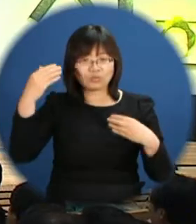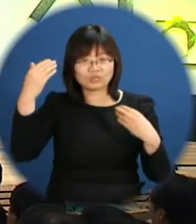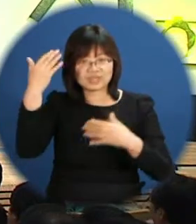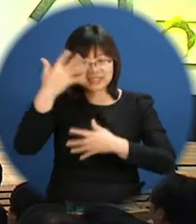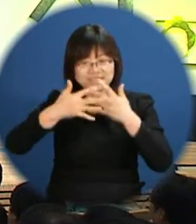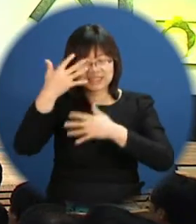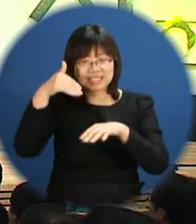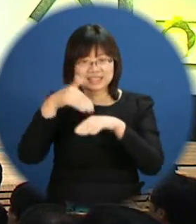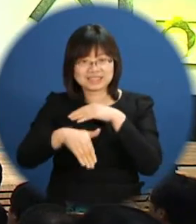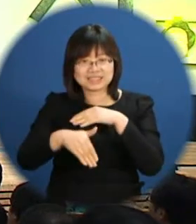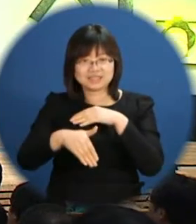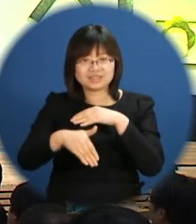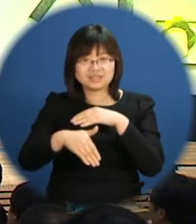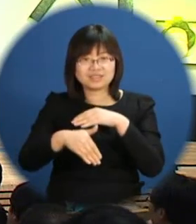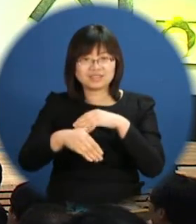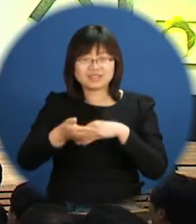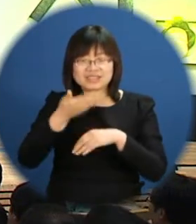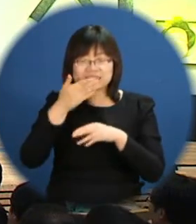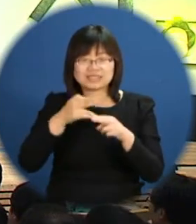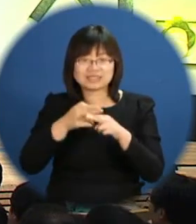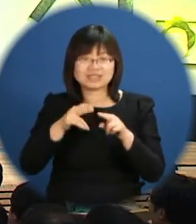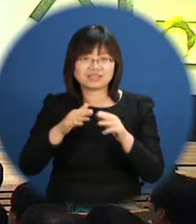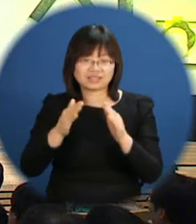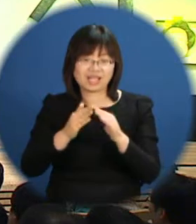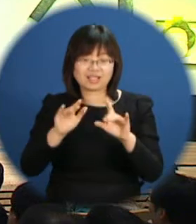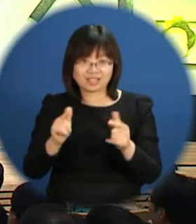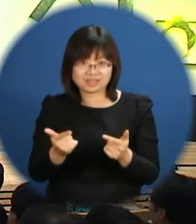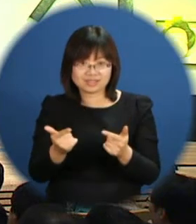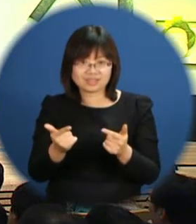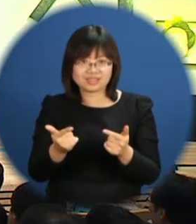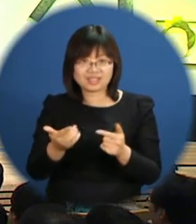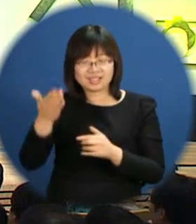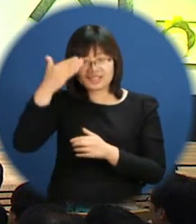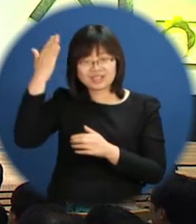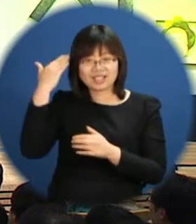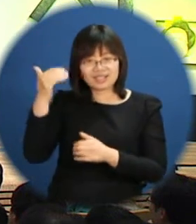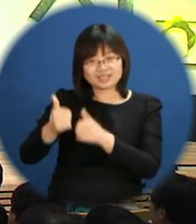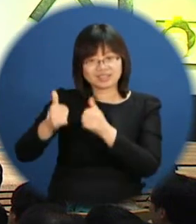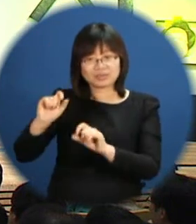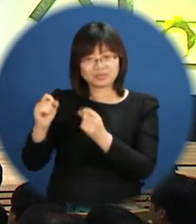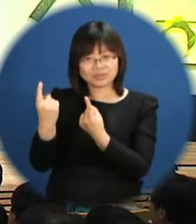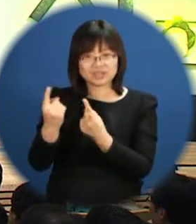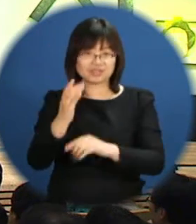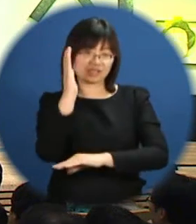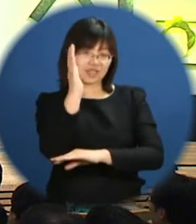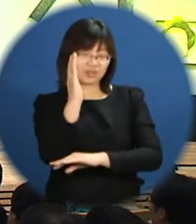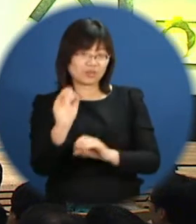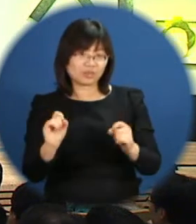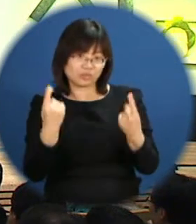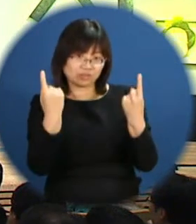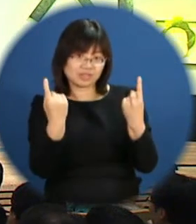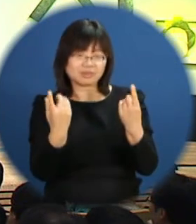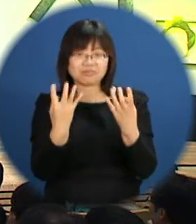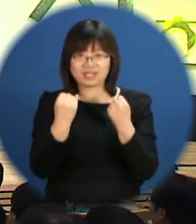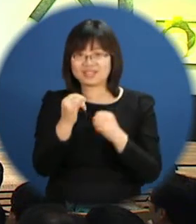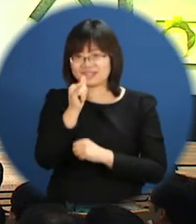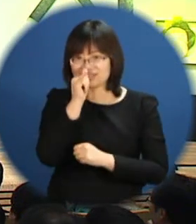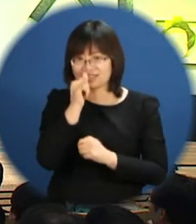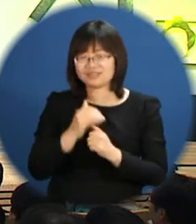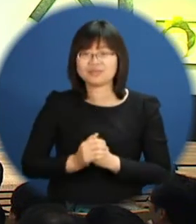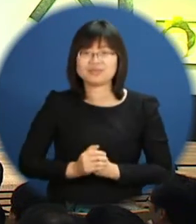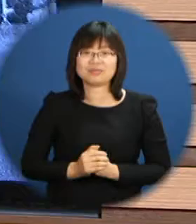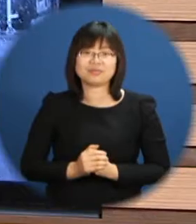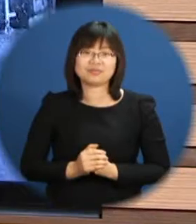옛날에는 이런 이 실험을 하면서 강연 들 많이 했습니다 이쪽 듯 보여 드려도 좀 있겠고